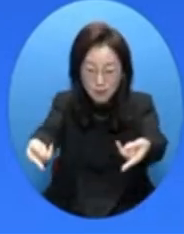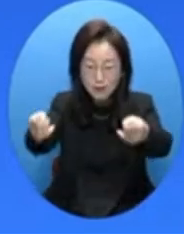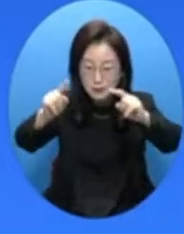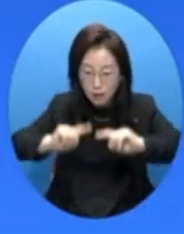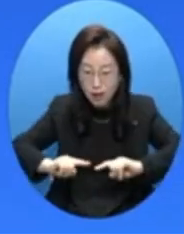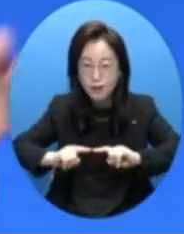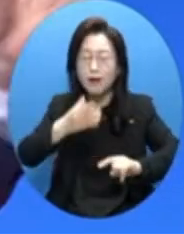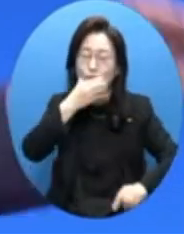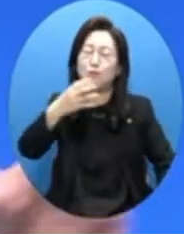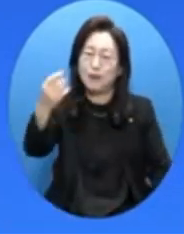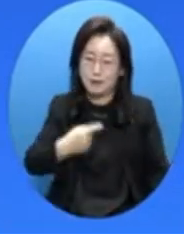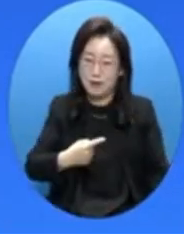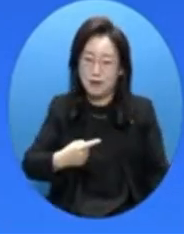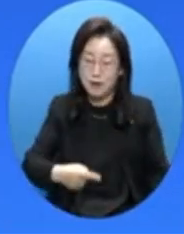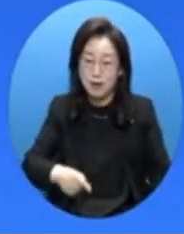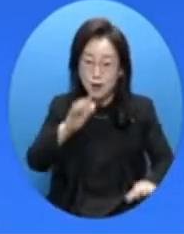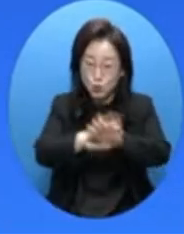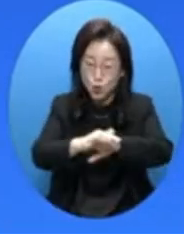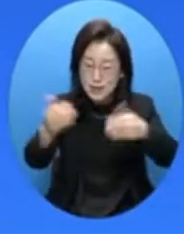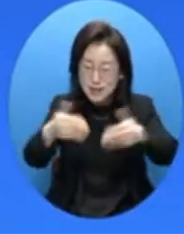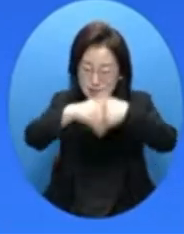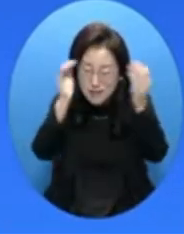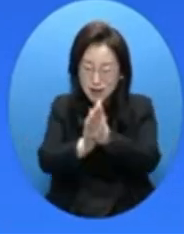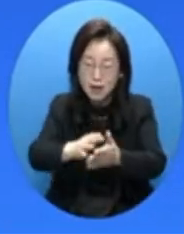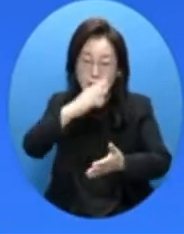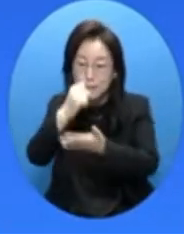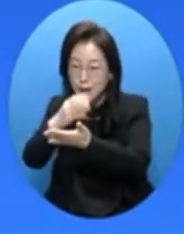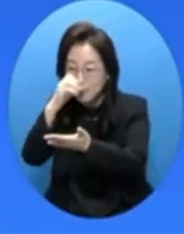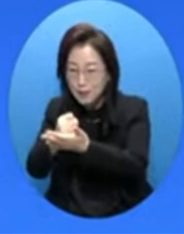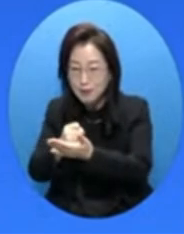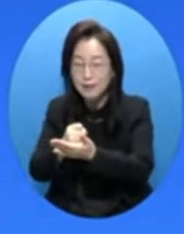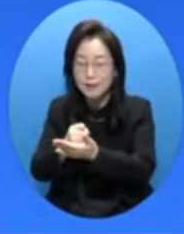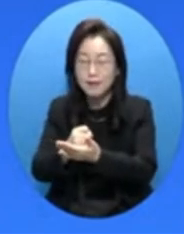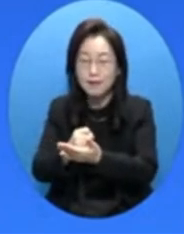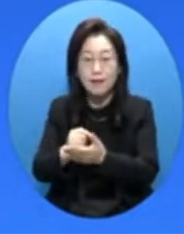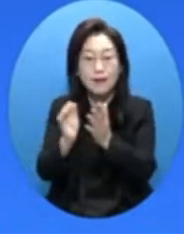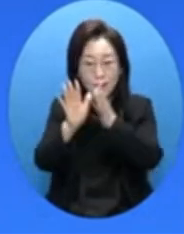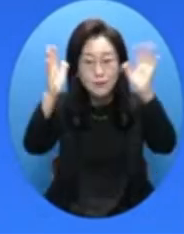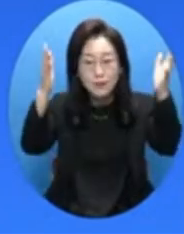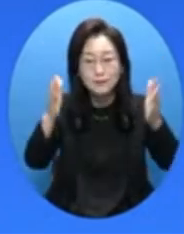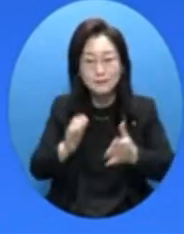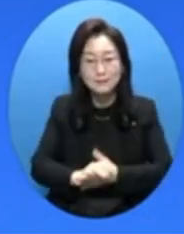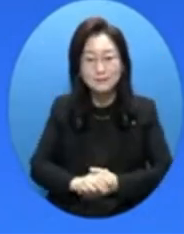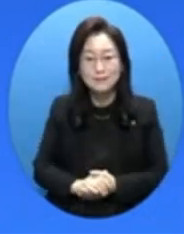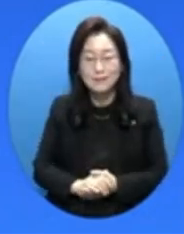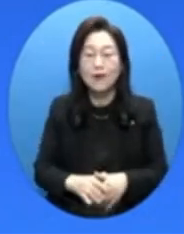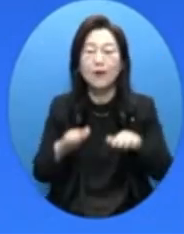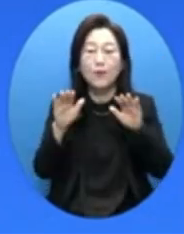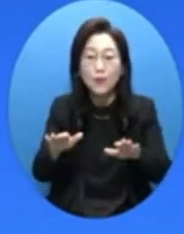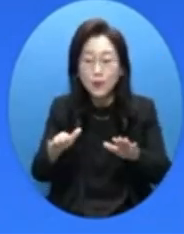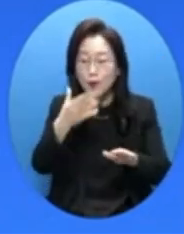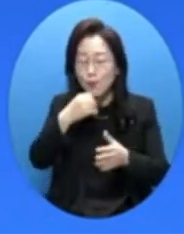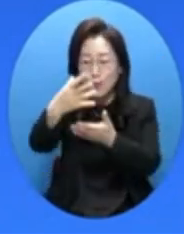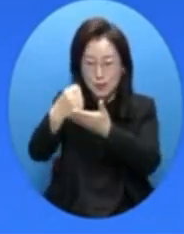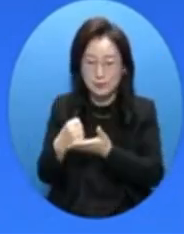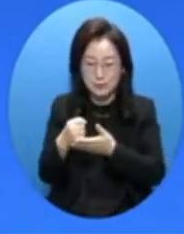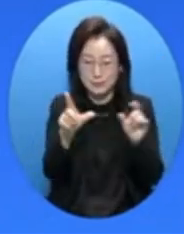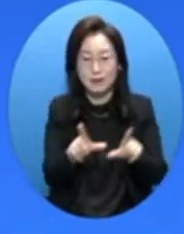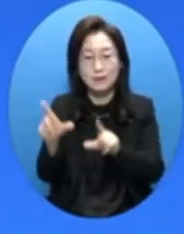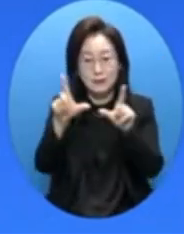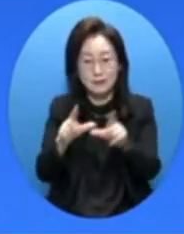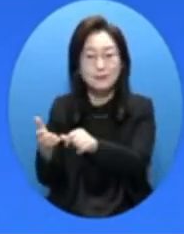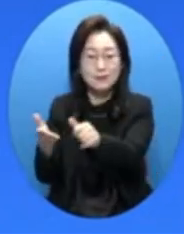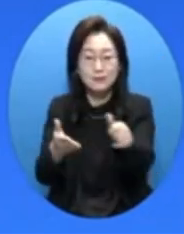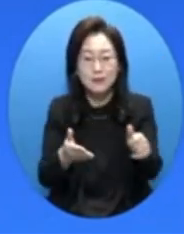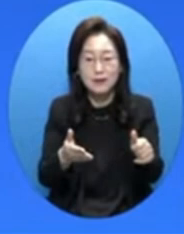나가도 복을 받을 것이며 내가 손내는 모든 일이 다 형통하게 되리라 할렐루야 올해 우리가 받아 누려야 되는 것입니다